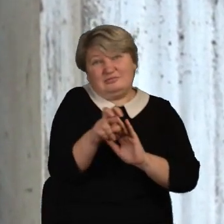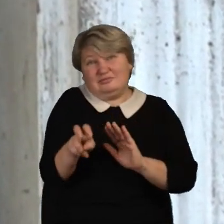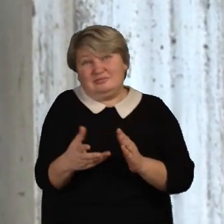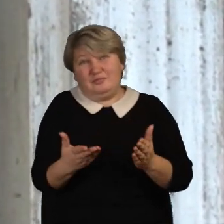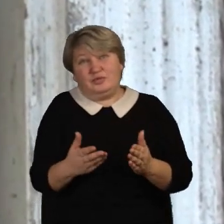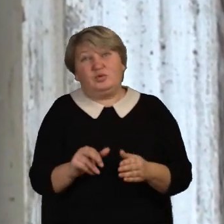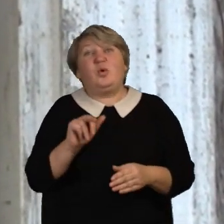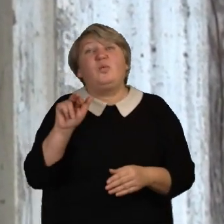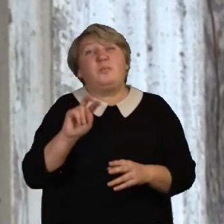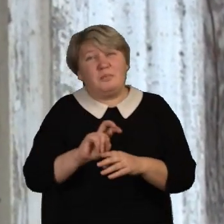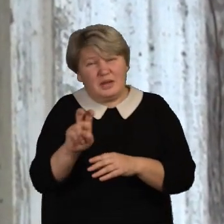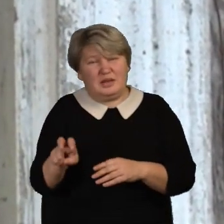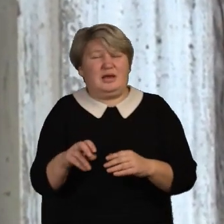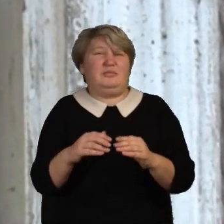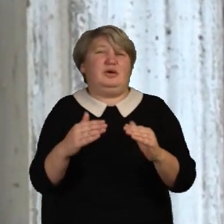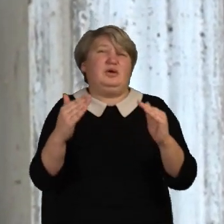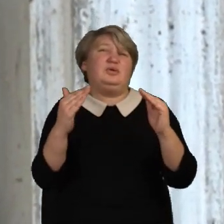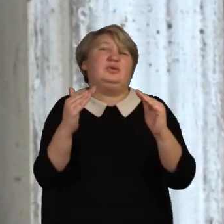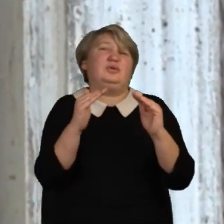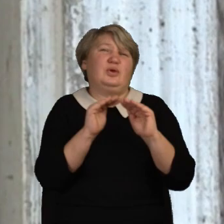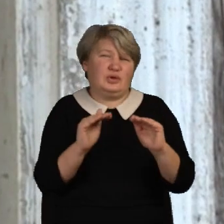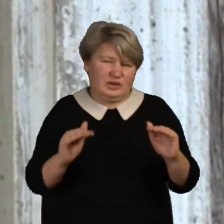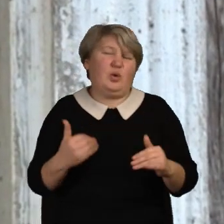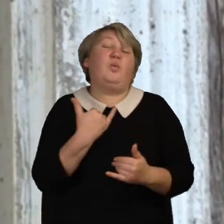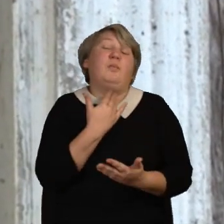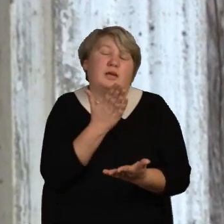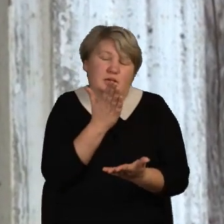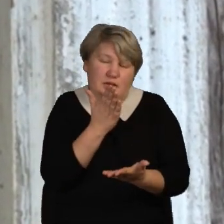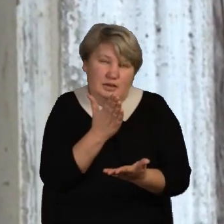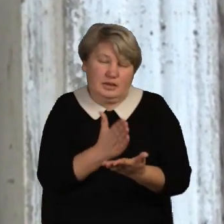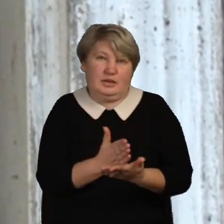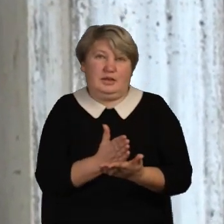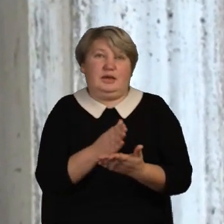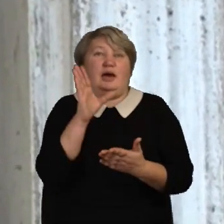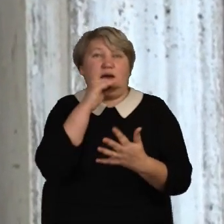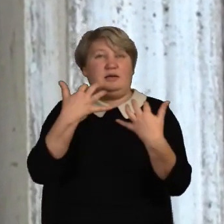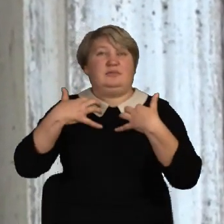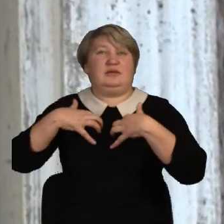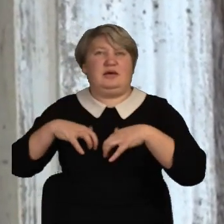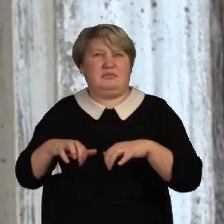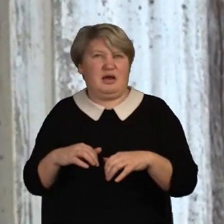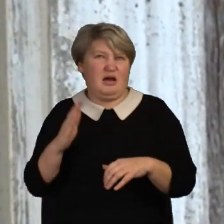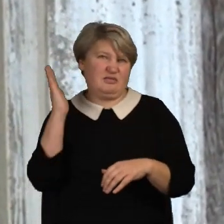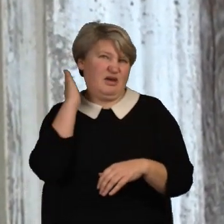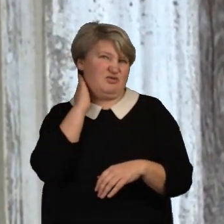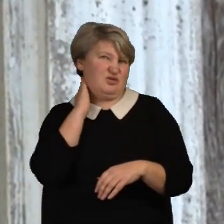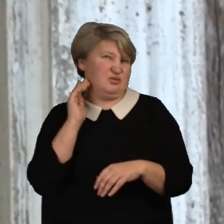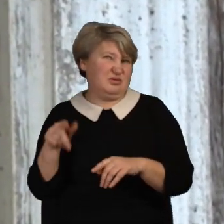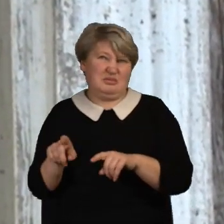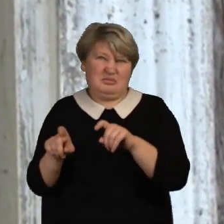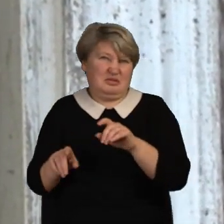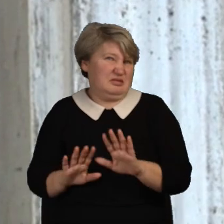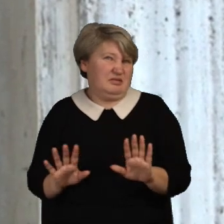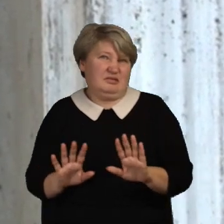би до дітей. Є діти в мене, як от. Але сідати їм на шию, що тепер не там